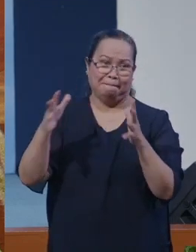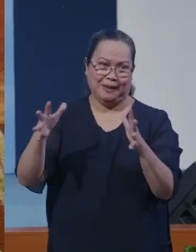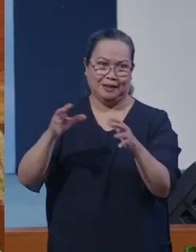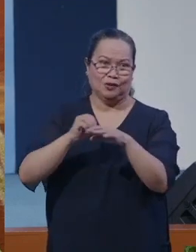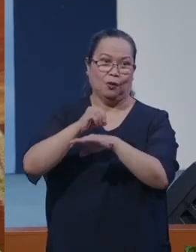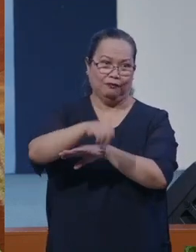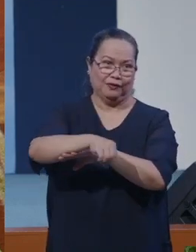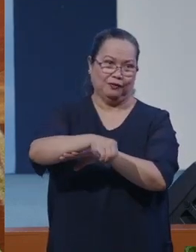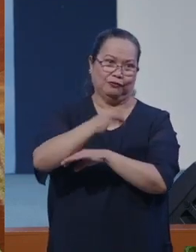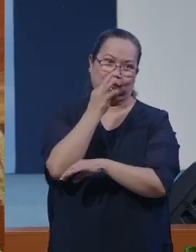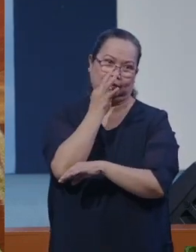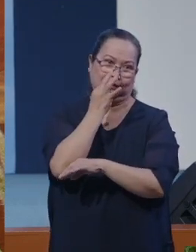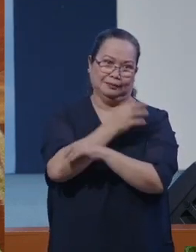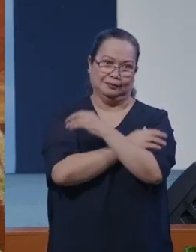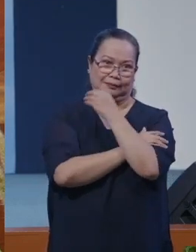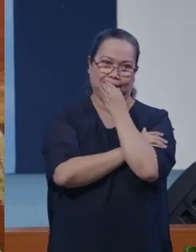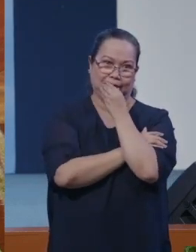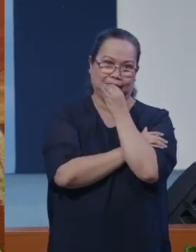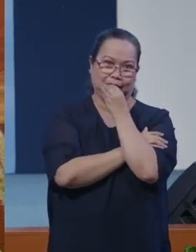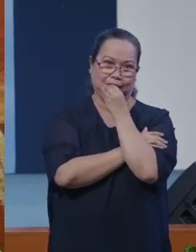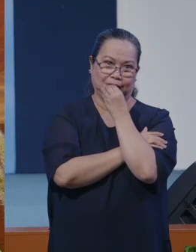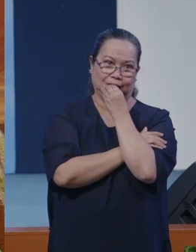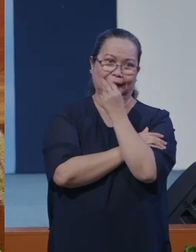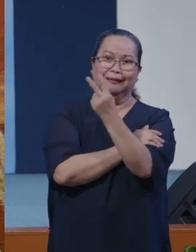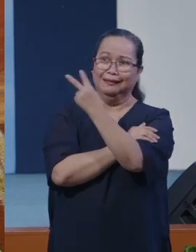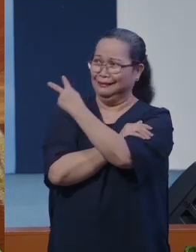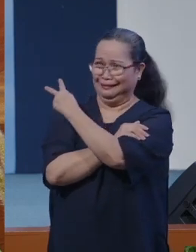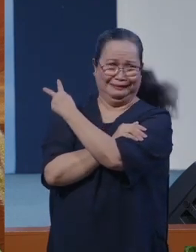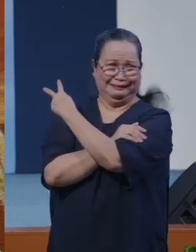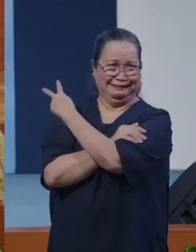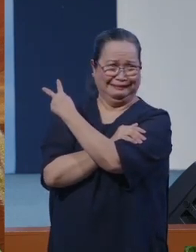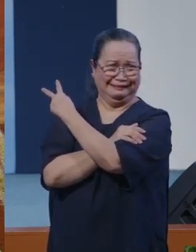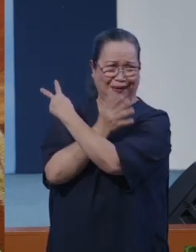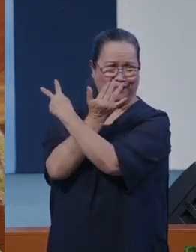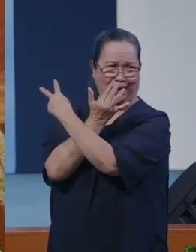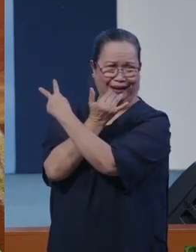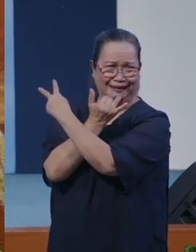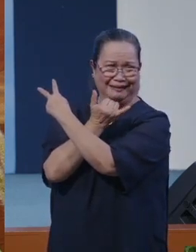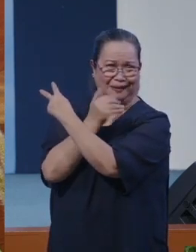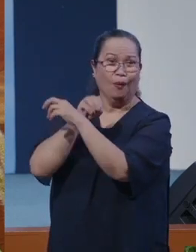pagkain. O ba't ganyan ang tingin niyo sa akin? No?